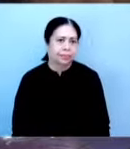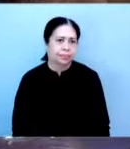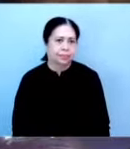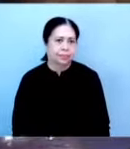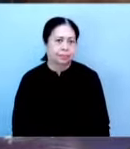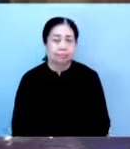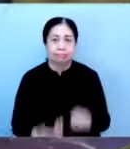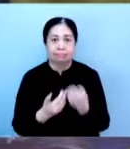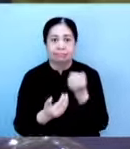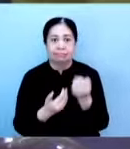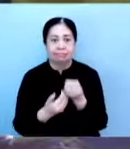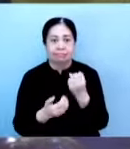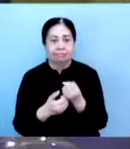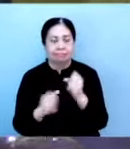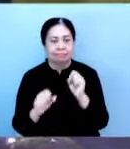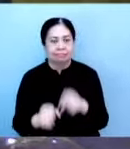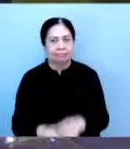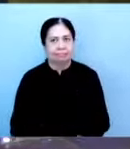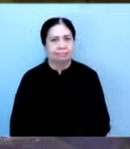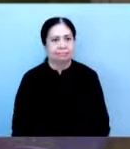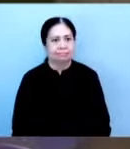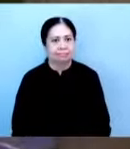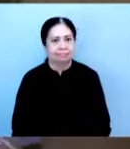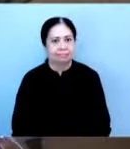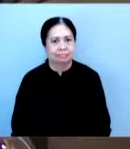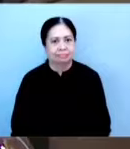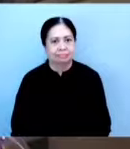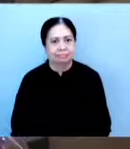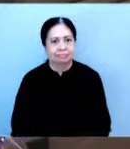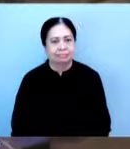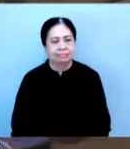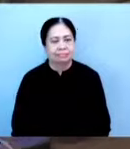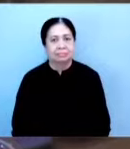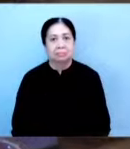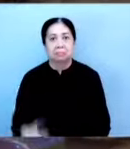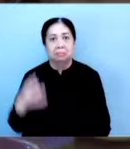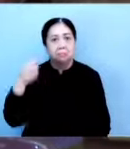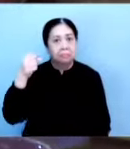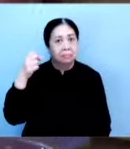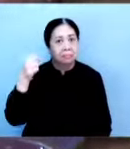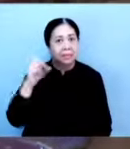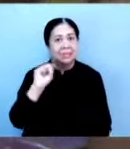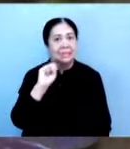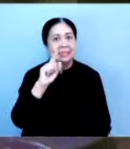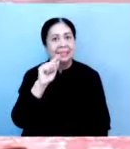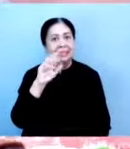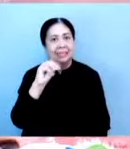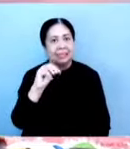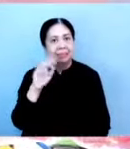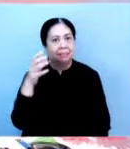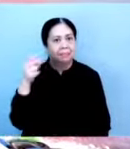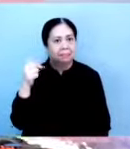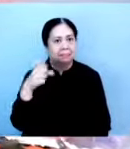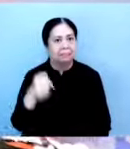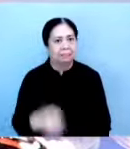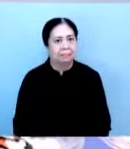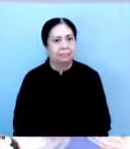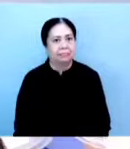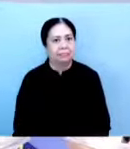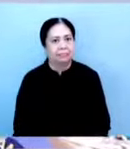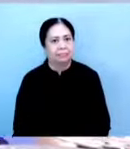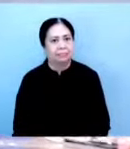kaya ng lahat naglalagay din kami ng mixture ng skin milk para poap halo Nain pala Yes po halo-halo lang talaga